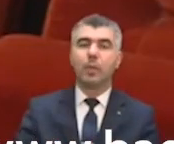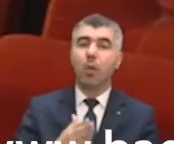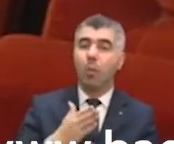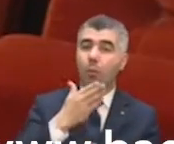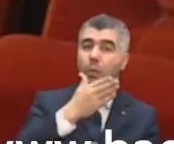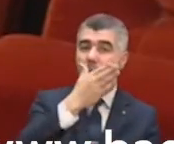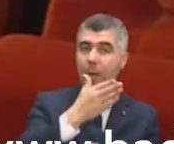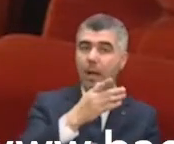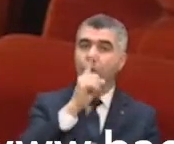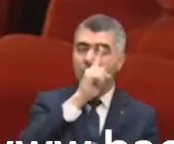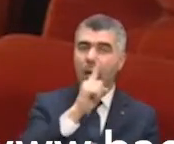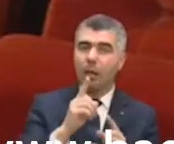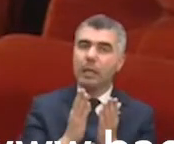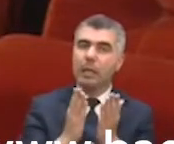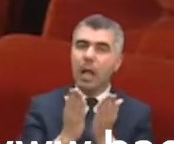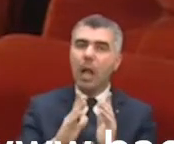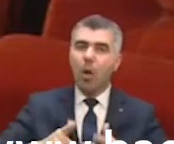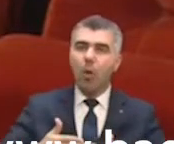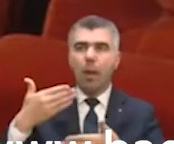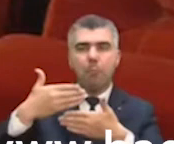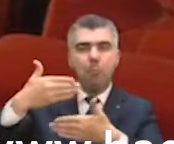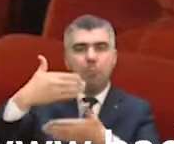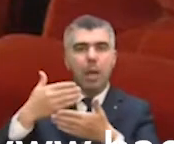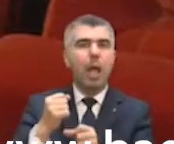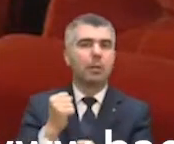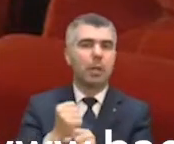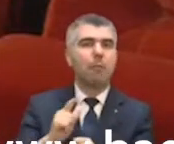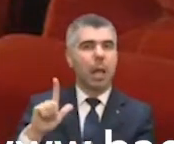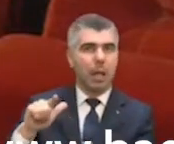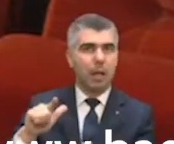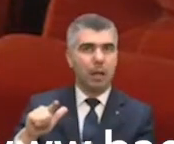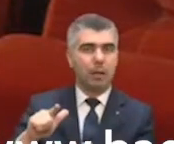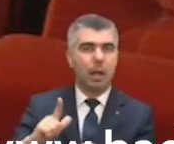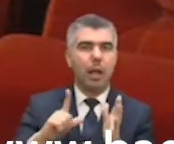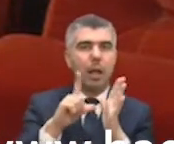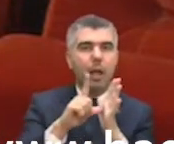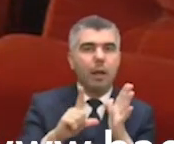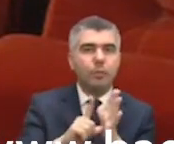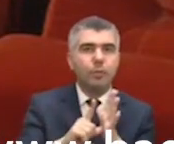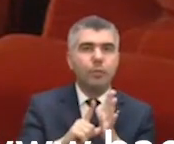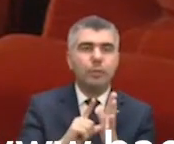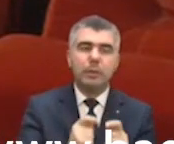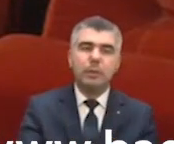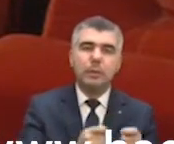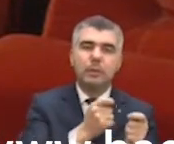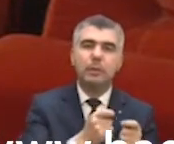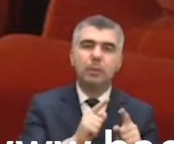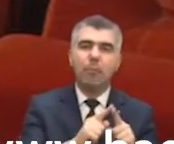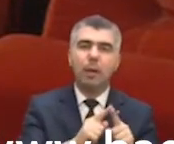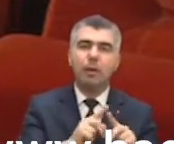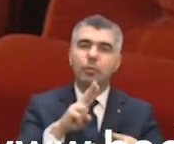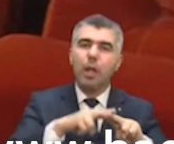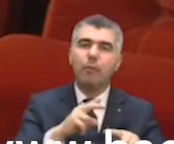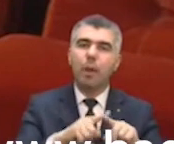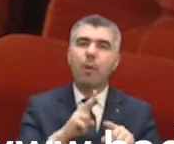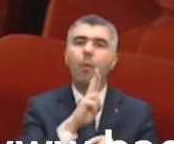دابا المعهد موجود مبني مفضي كاين خدام، قانون المهنة عند أمانة العمل الحكومة غادي يجيكم، غير يدوز قانون